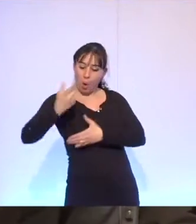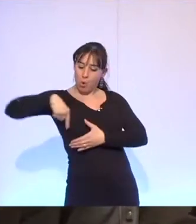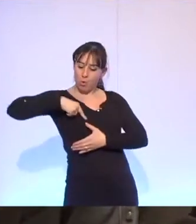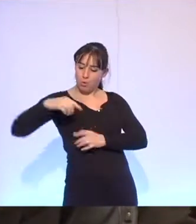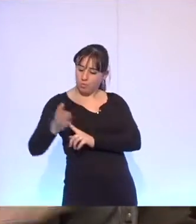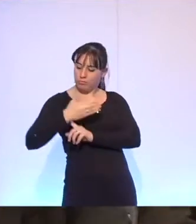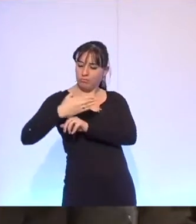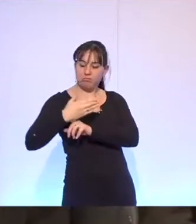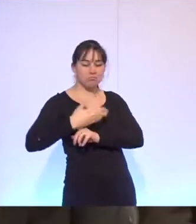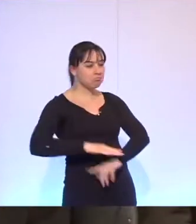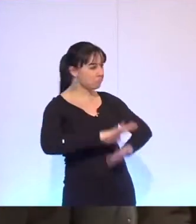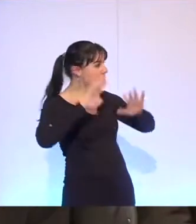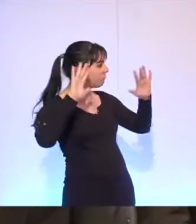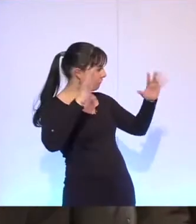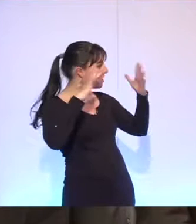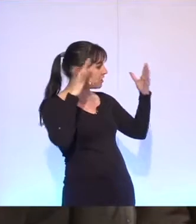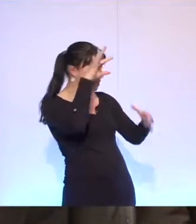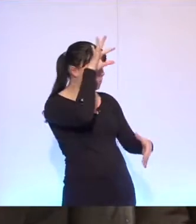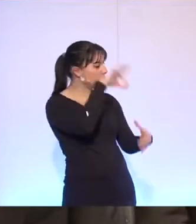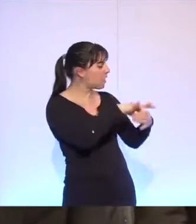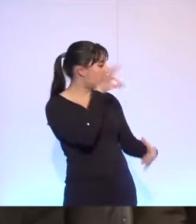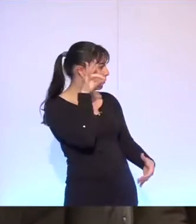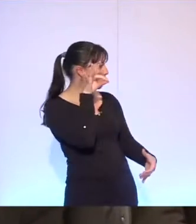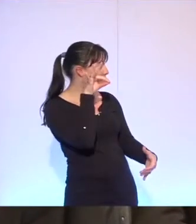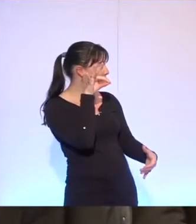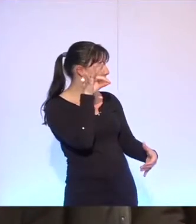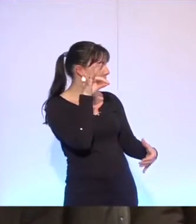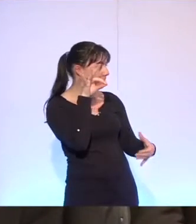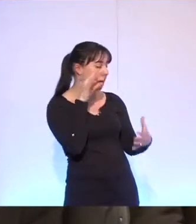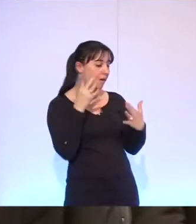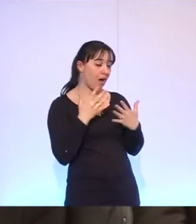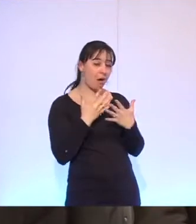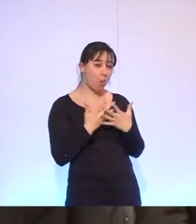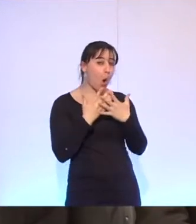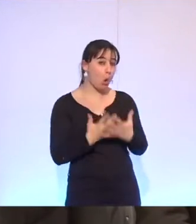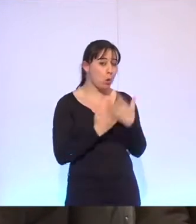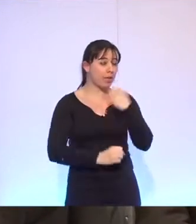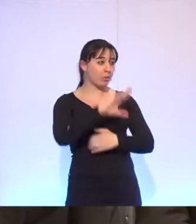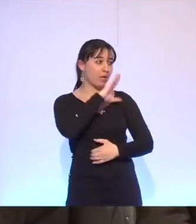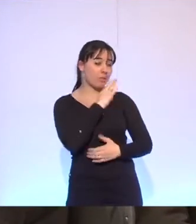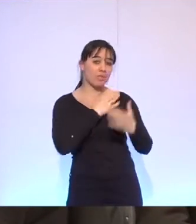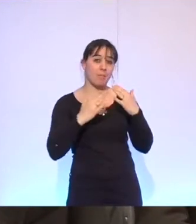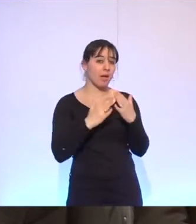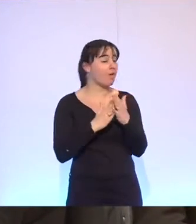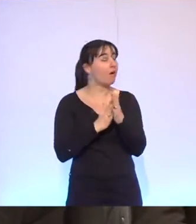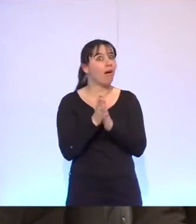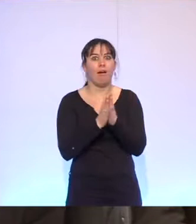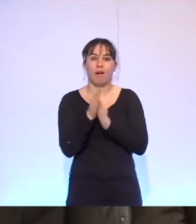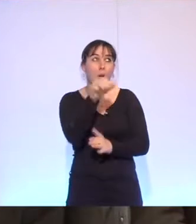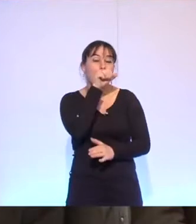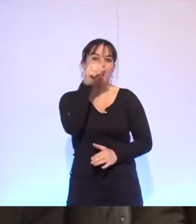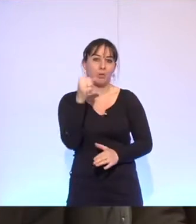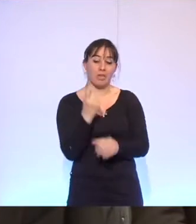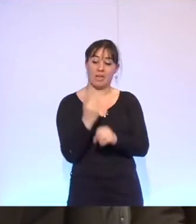aujourd'hui, à vous féliciter pour votre élection à cette lourde mais passionnante charge que les Grenobloises et les Grenoblois vous ont confiée